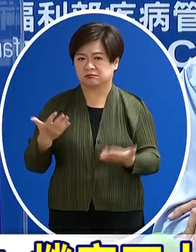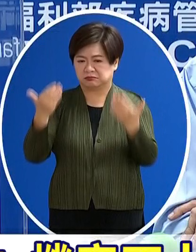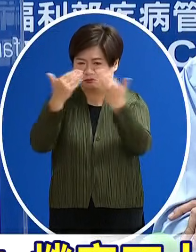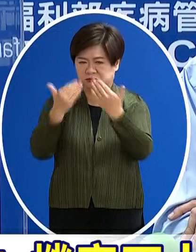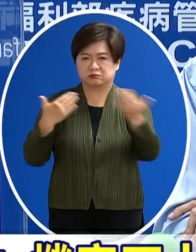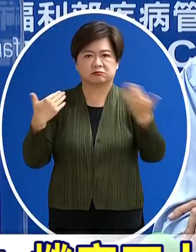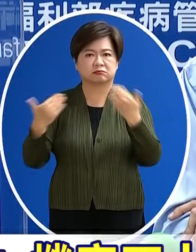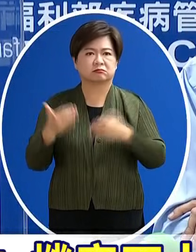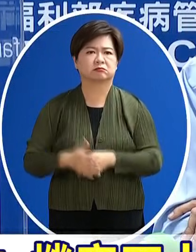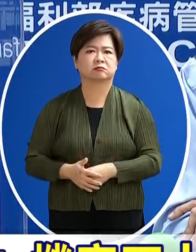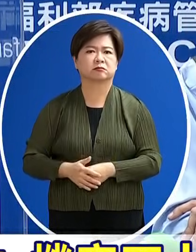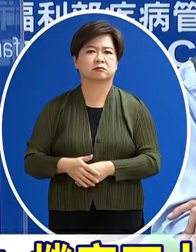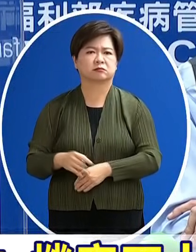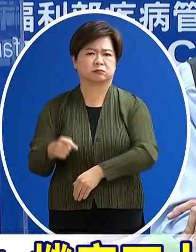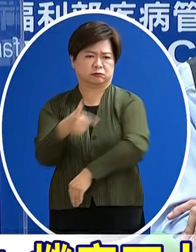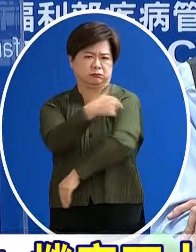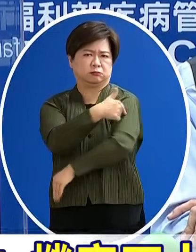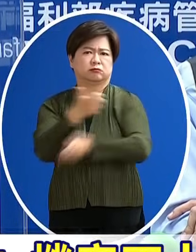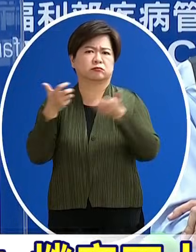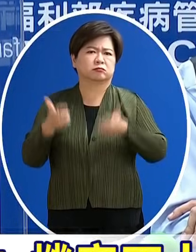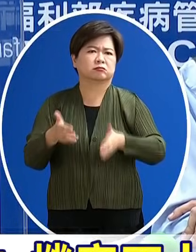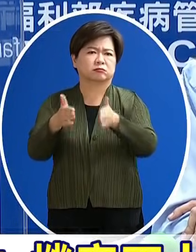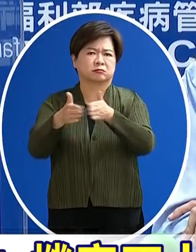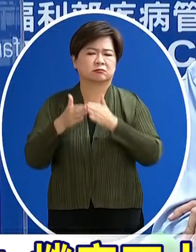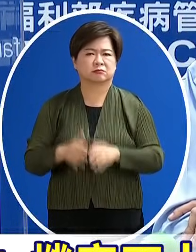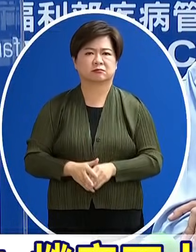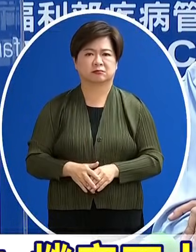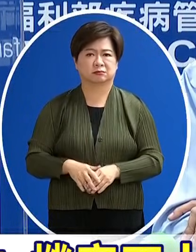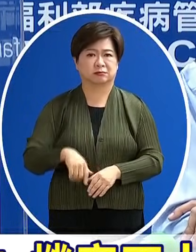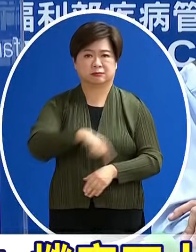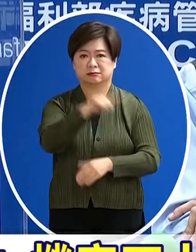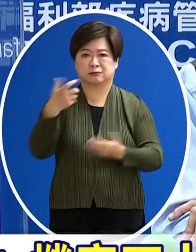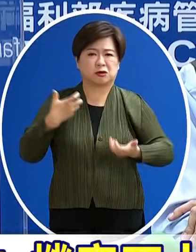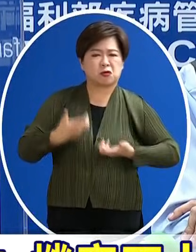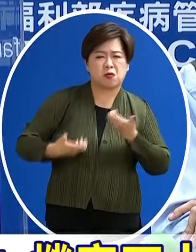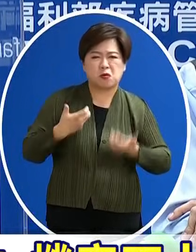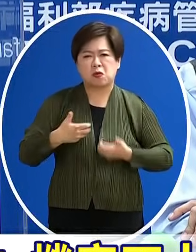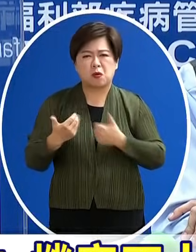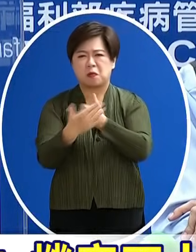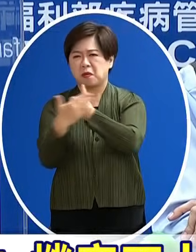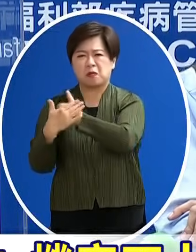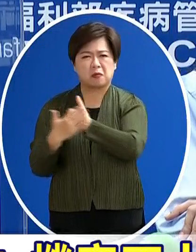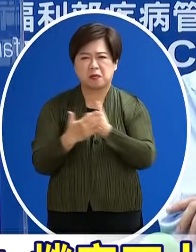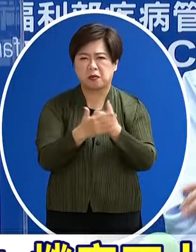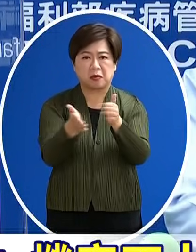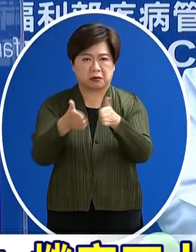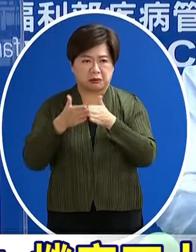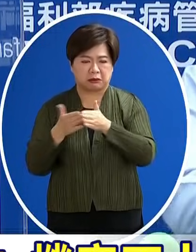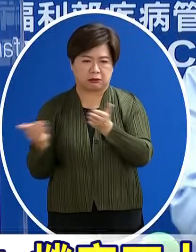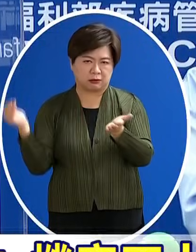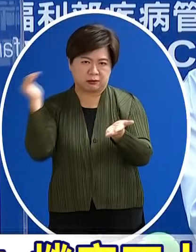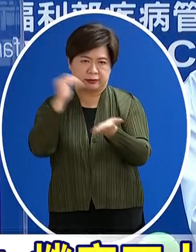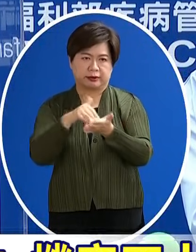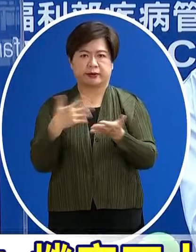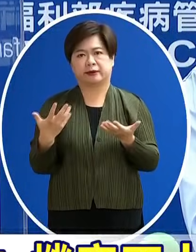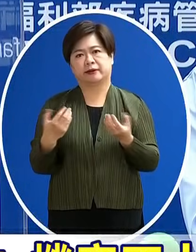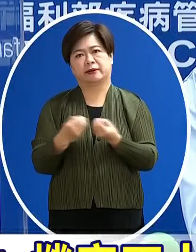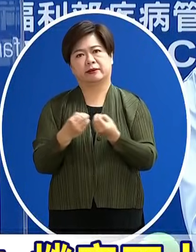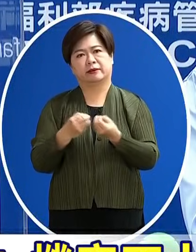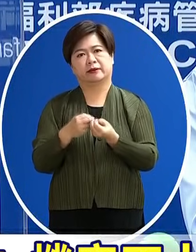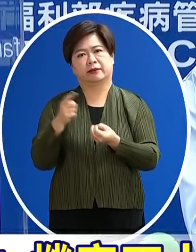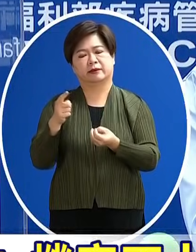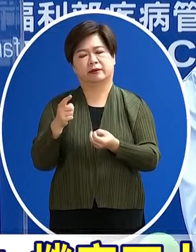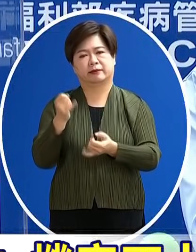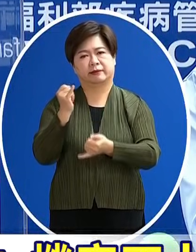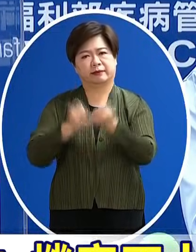资，免得大家都就是非常的热心要去做这件事情，但最后他还是就是整体上那